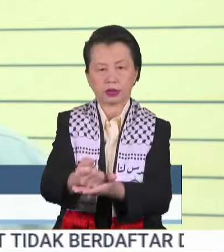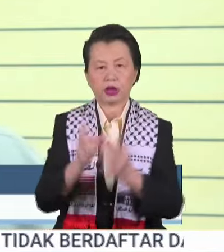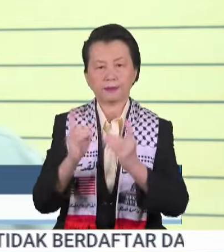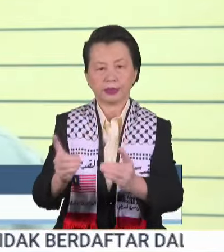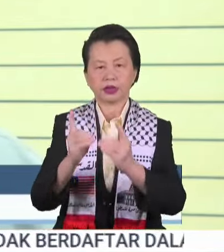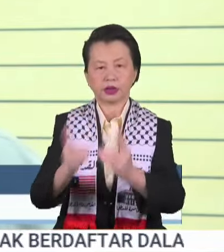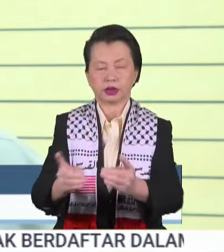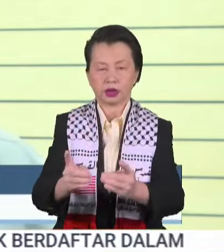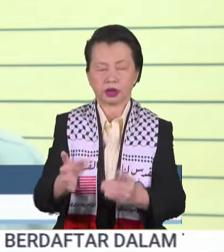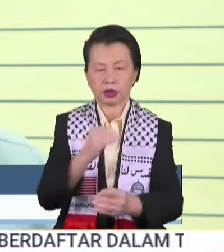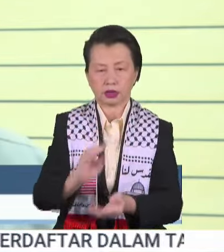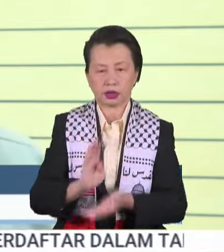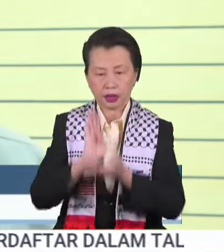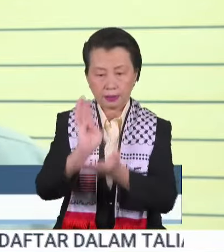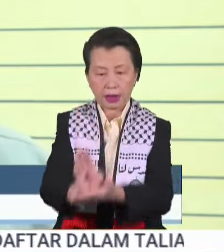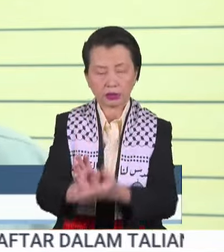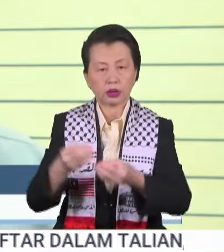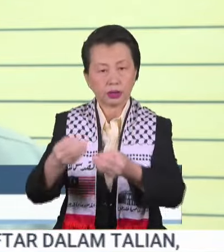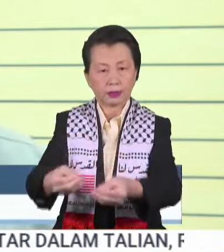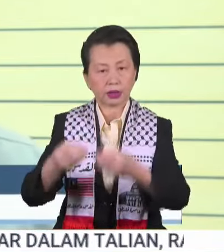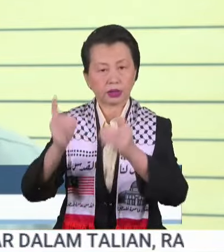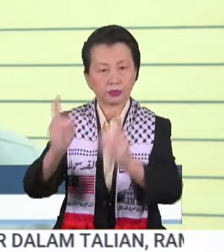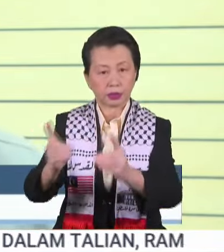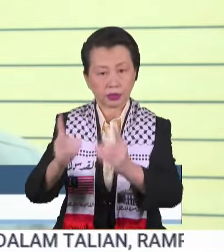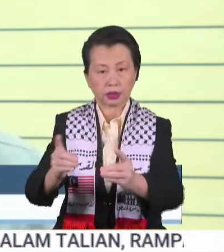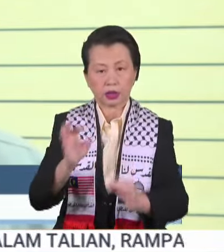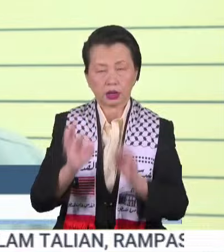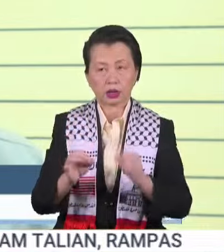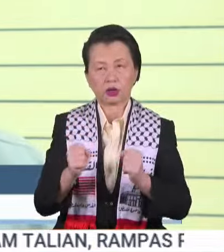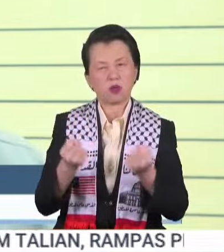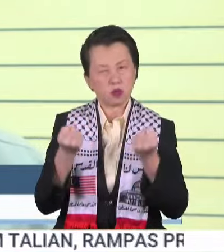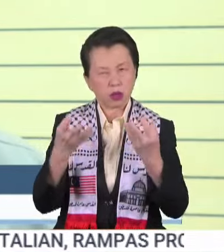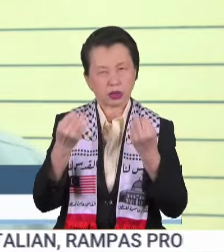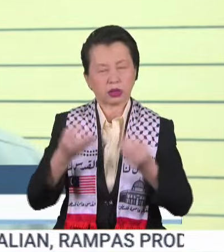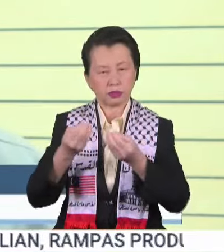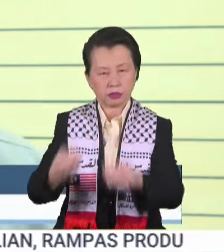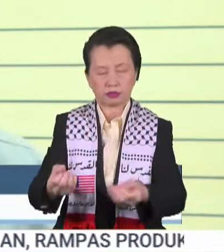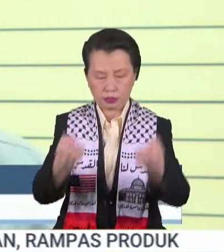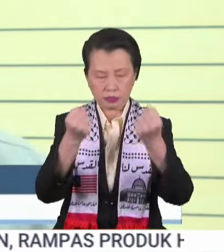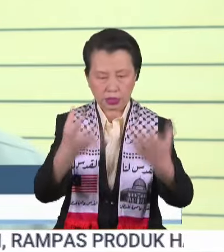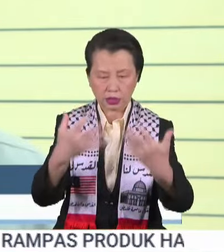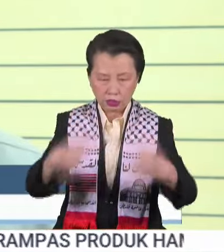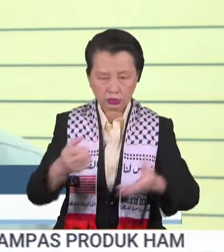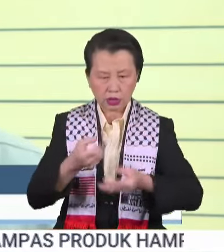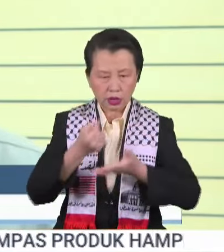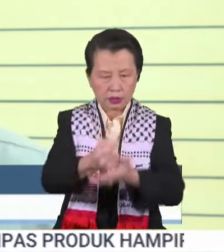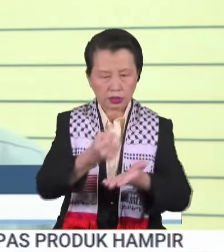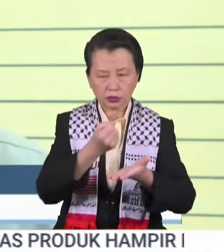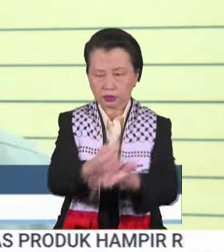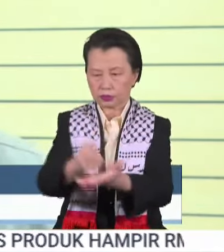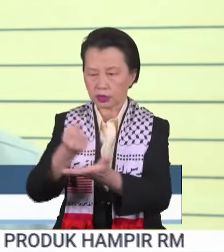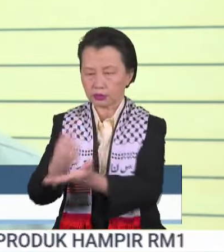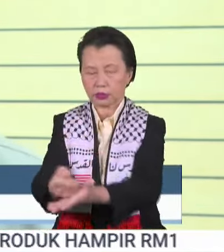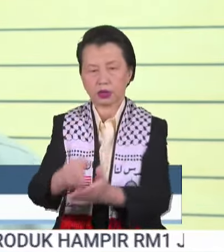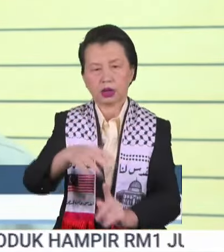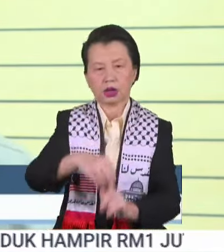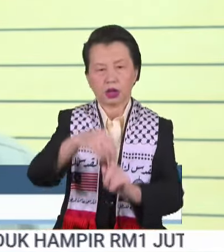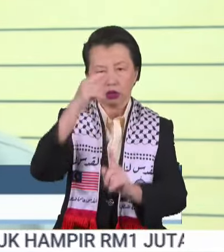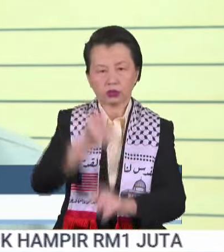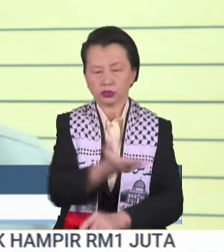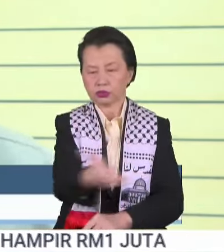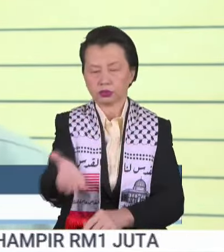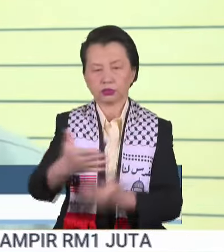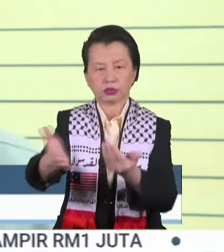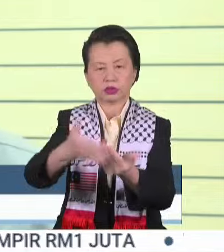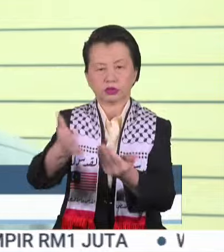pendidikan. Dan bantuan pendidikan telah banyaklah kalau kita nak kira, ramailah yang telah dibantu kita khususnya untuk memudahkan